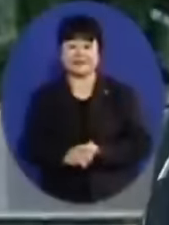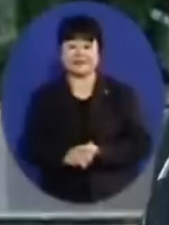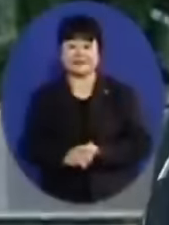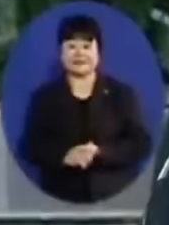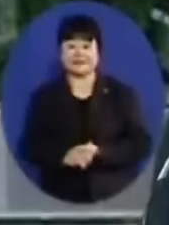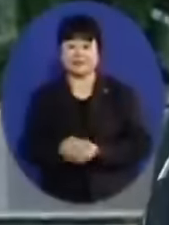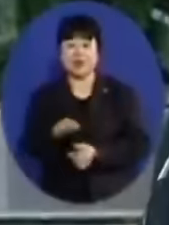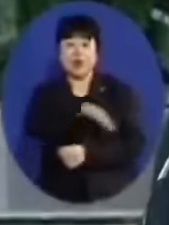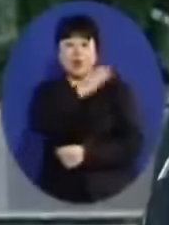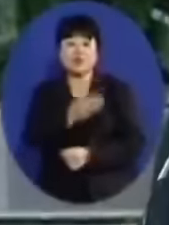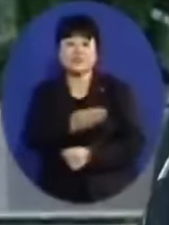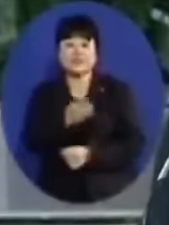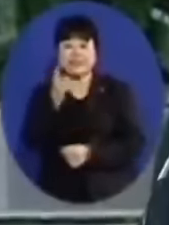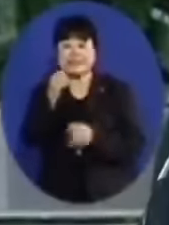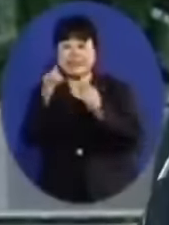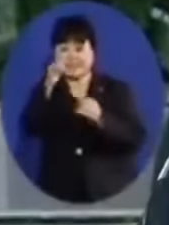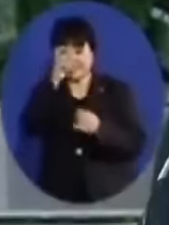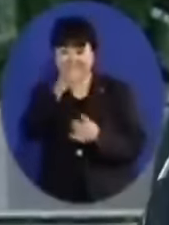권사님 한 분